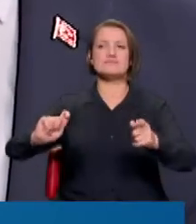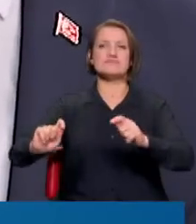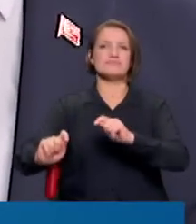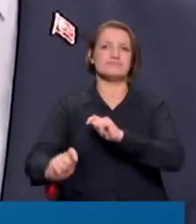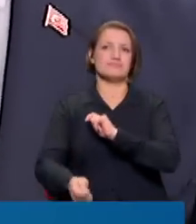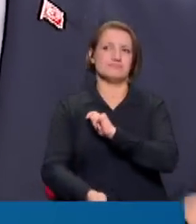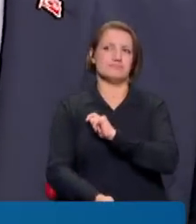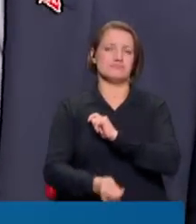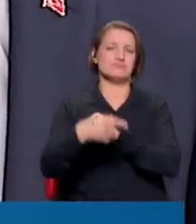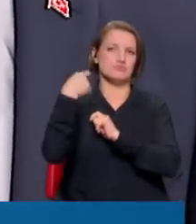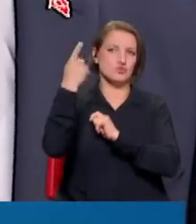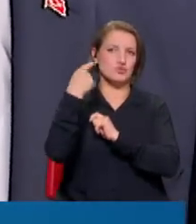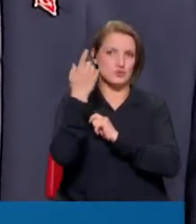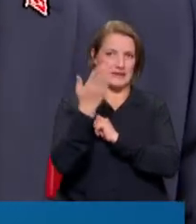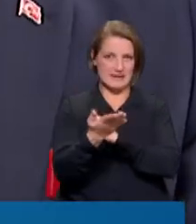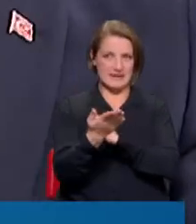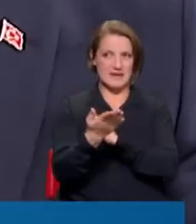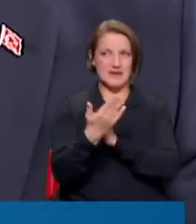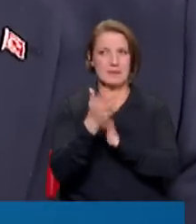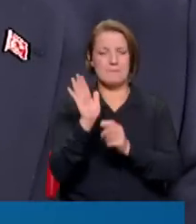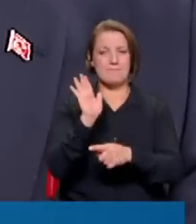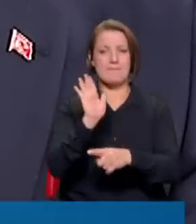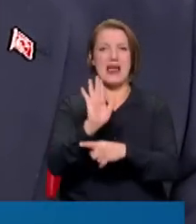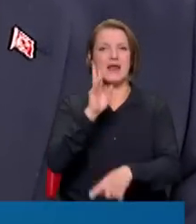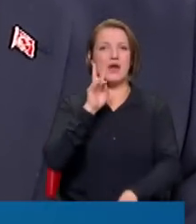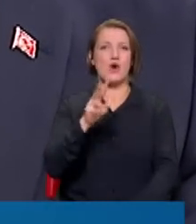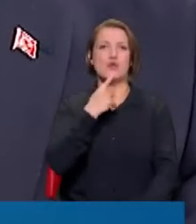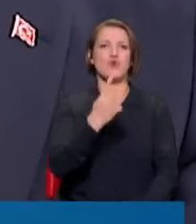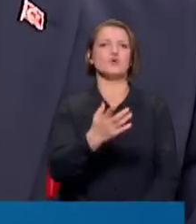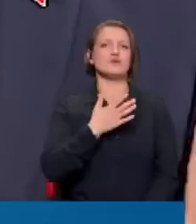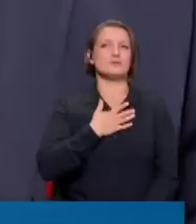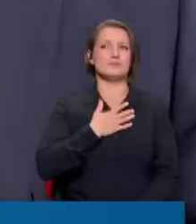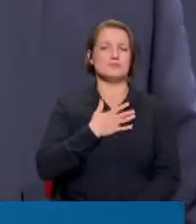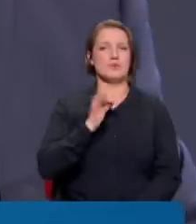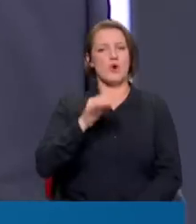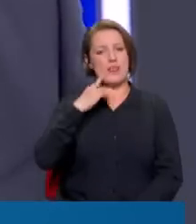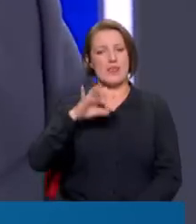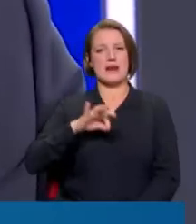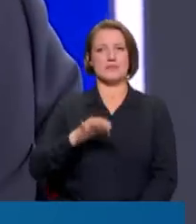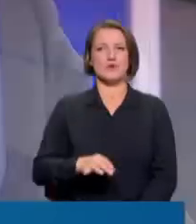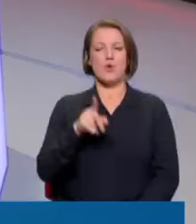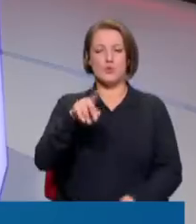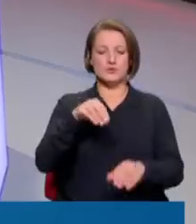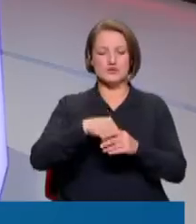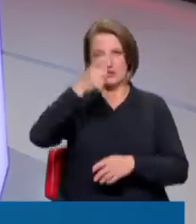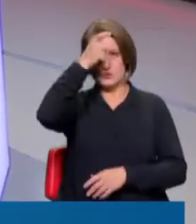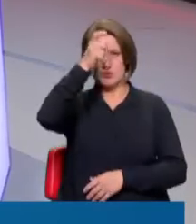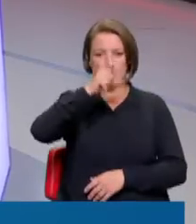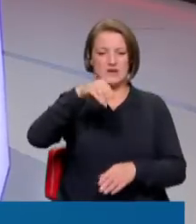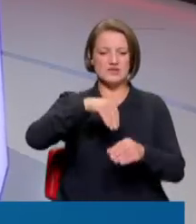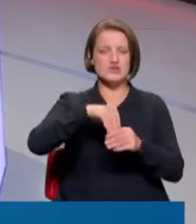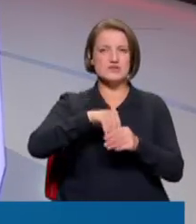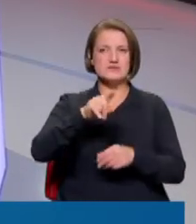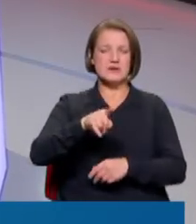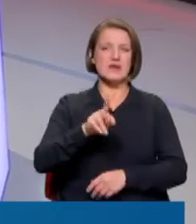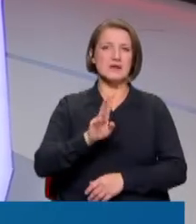Eee düşündüklerini belgeye göre söylüyorum öyle değerlendiriyorum Onun için Türkiye şu anda izlediği